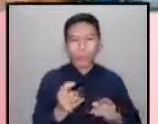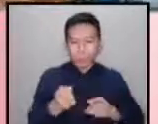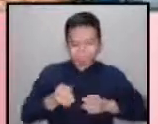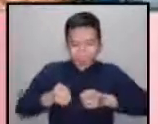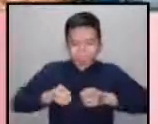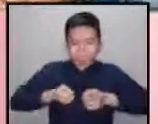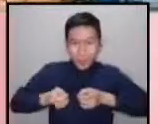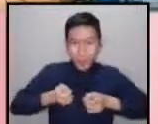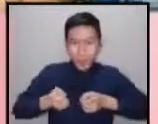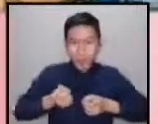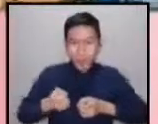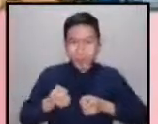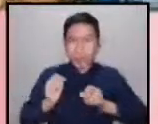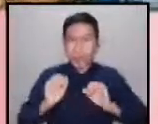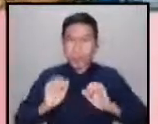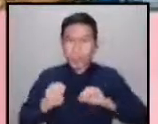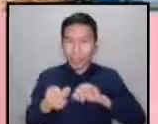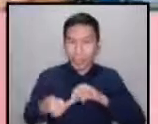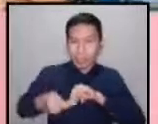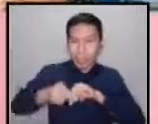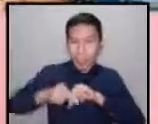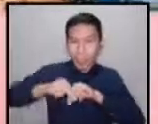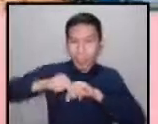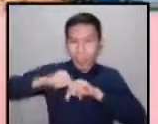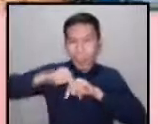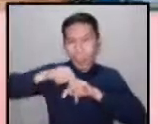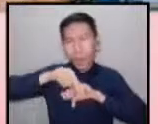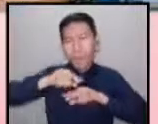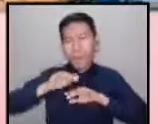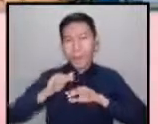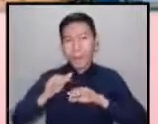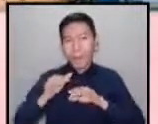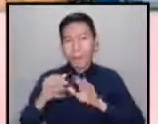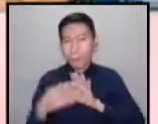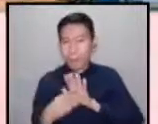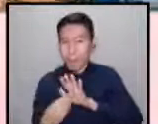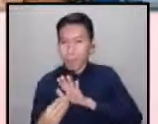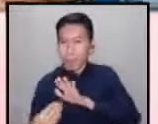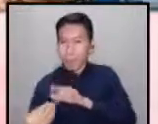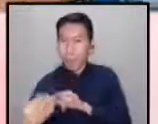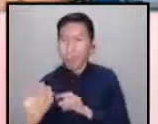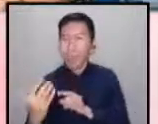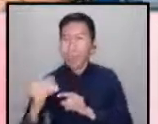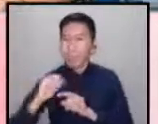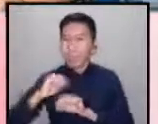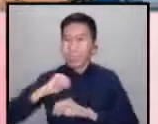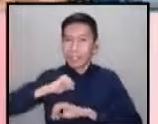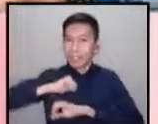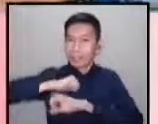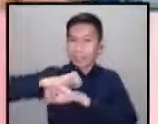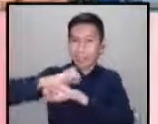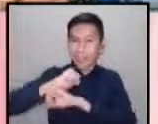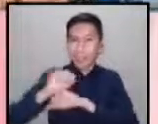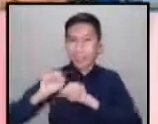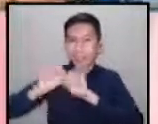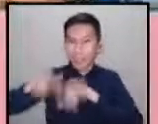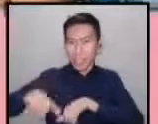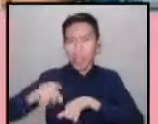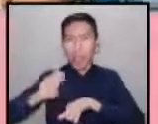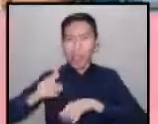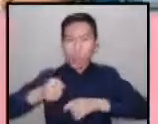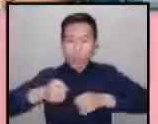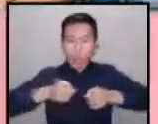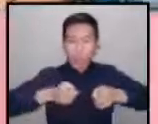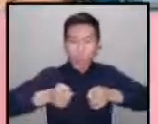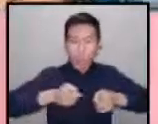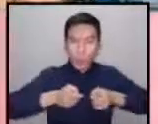nilang paramihin ang ating immune defense system or i-control. There should be a balance. So